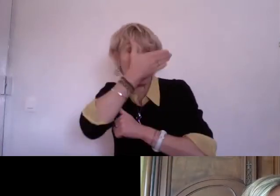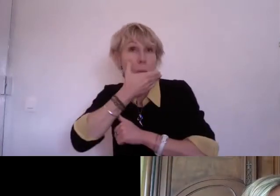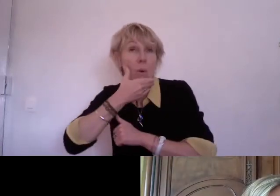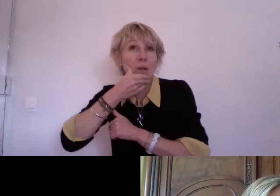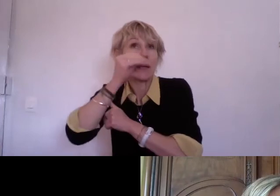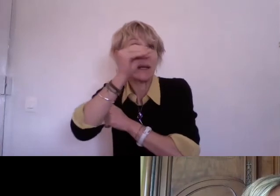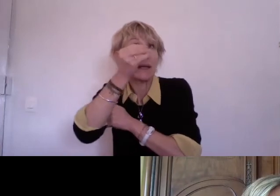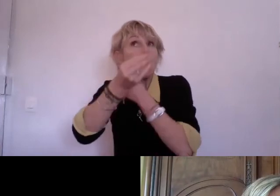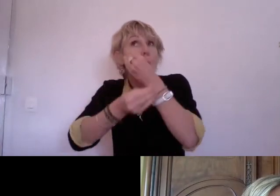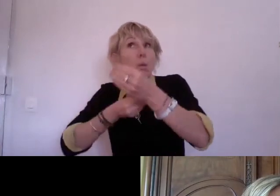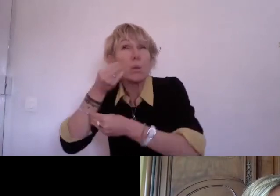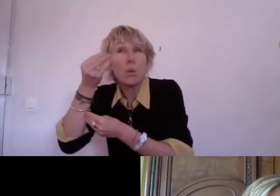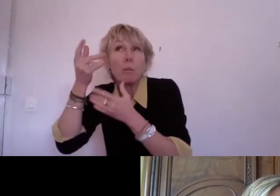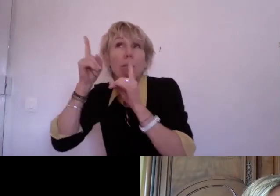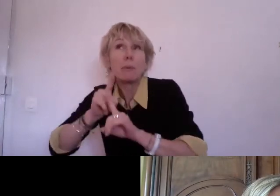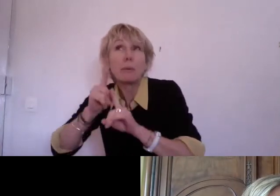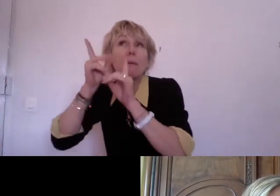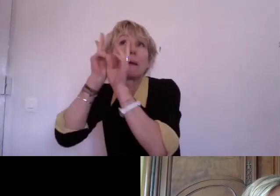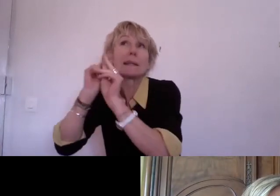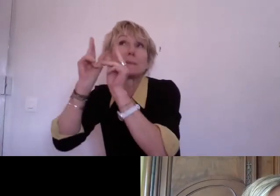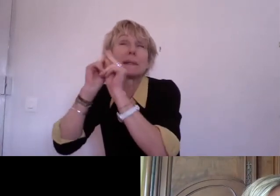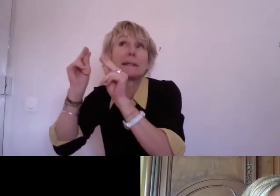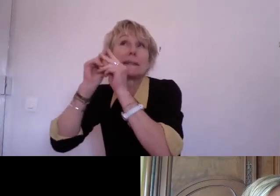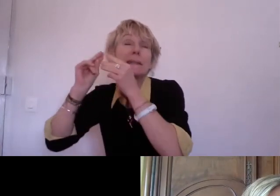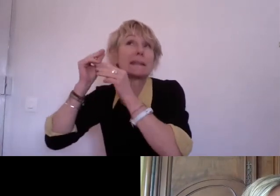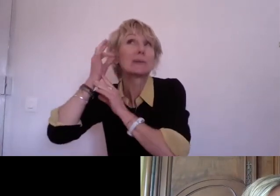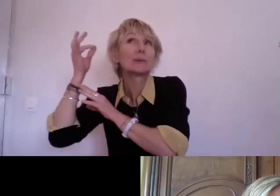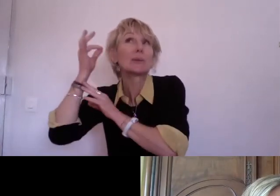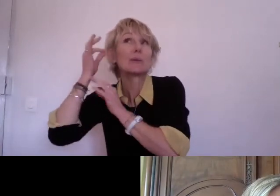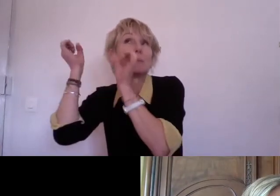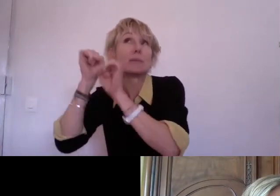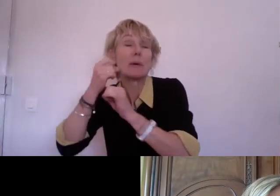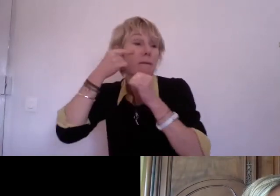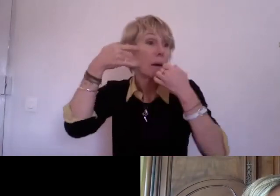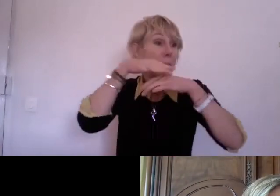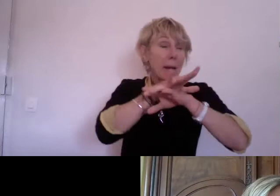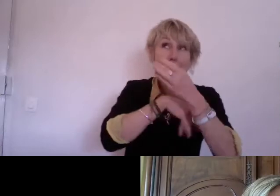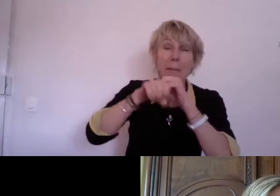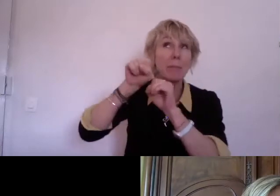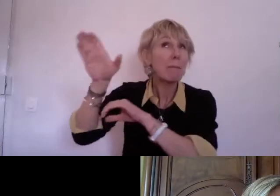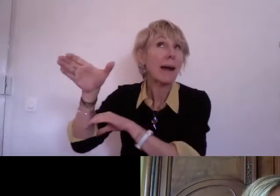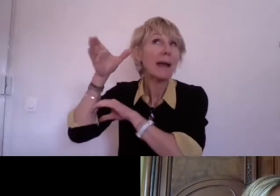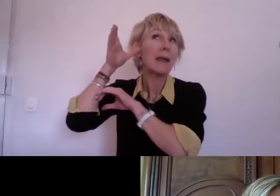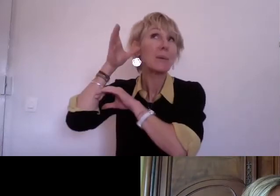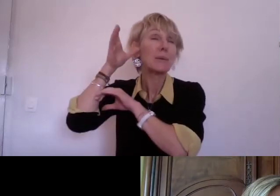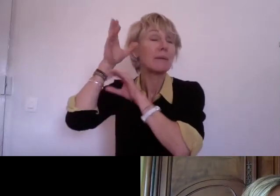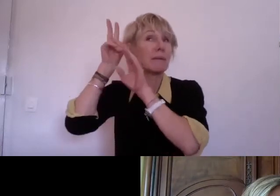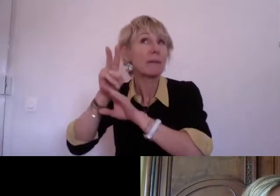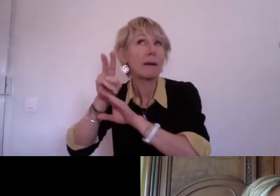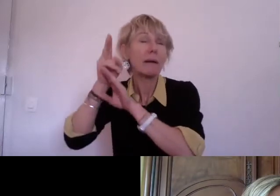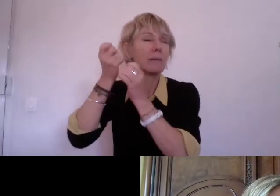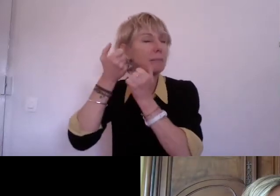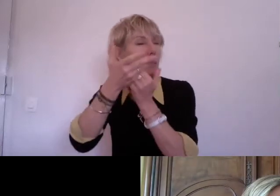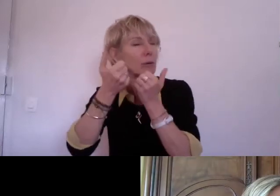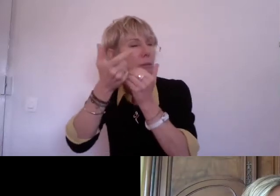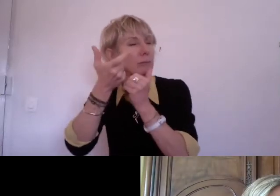une expérience esthétique à partir d'un tableau sans le voir et par l'écoute à travers plusieurs petits audios. Je